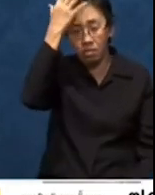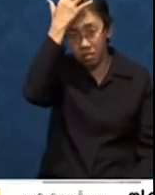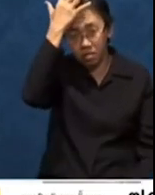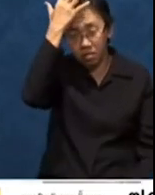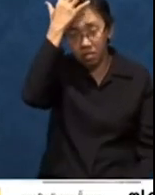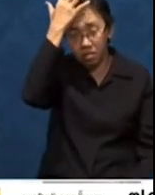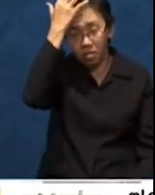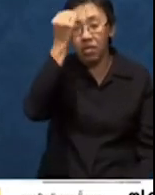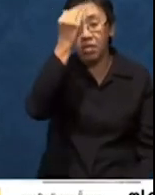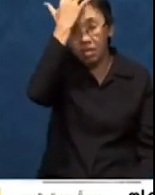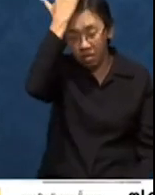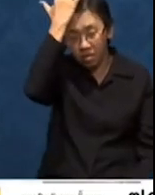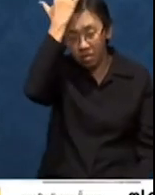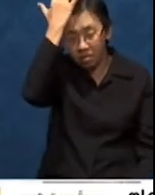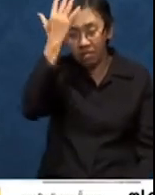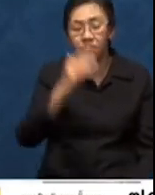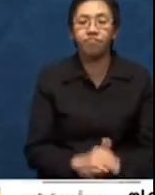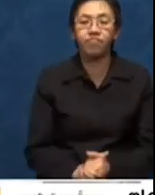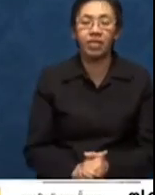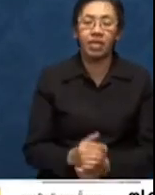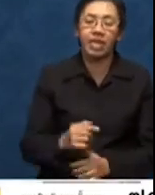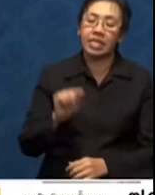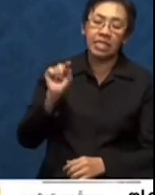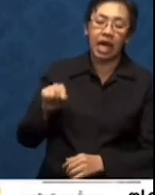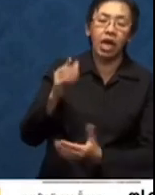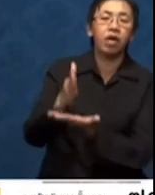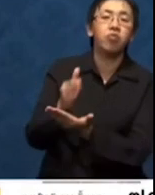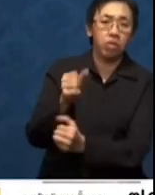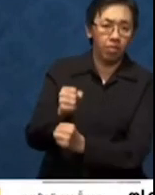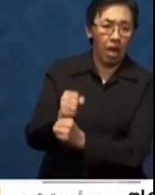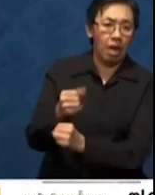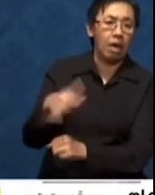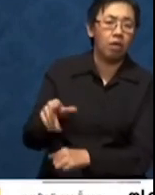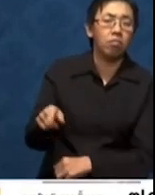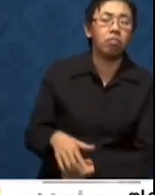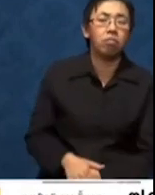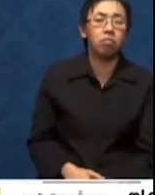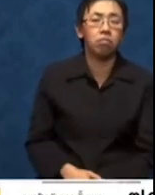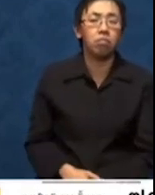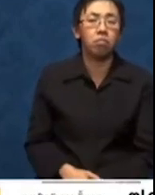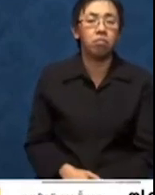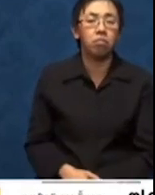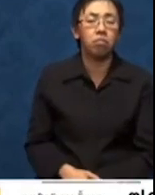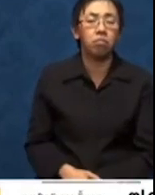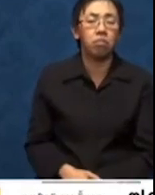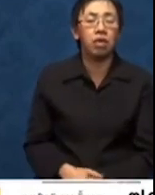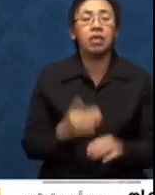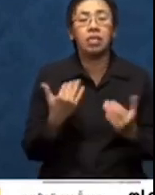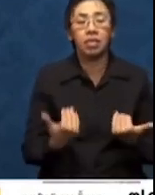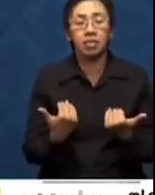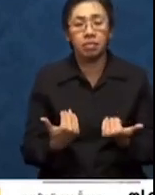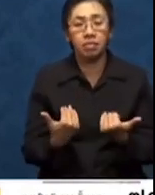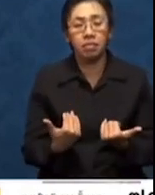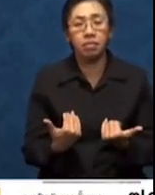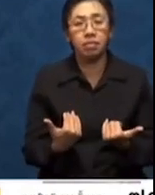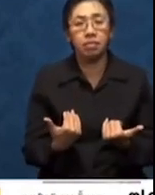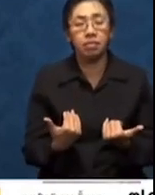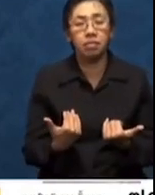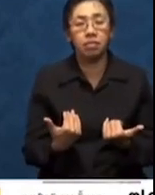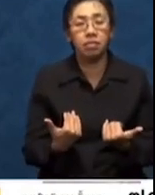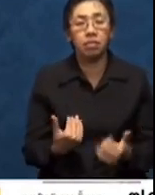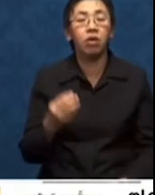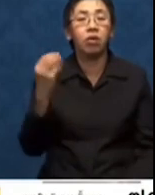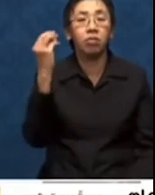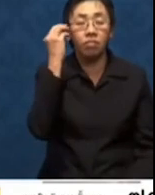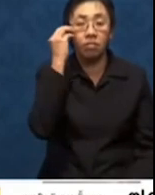ถูกสั่งให้หยุดปฏิบัติหน้าที่แล้วด้วยซ้ำแต่ในเวลานี้คุณพิธ